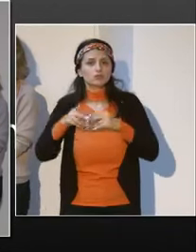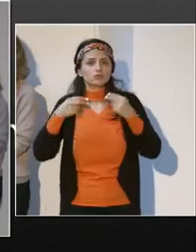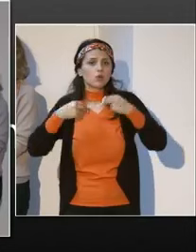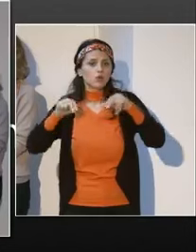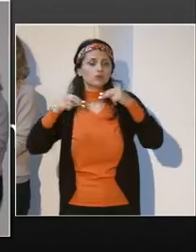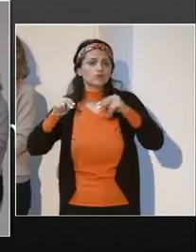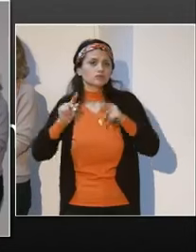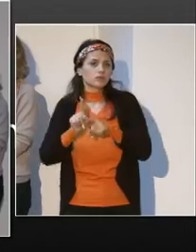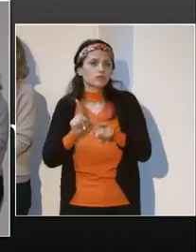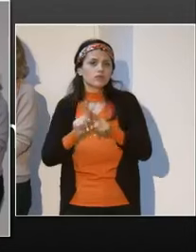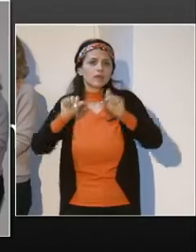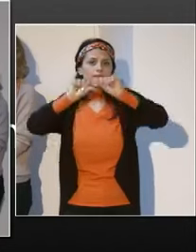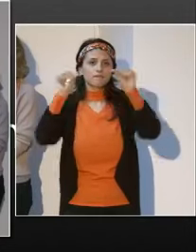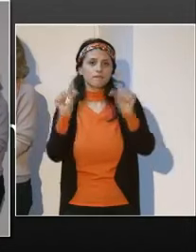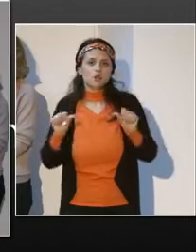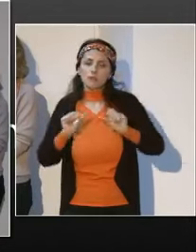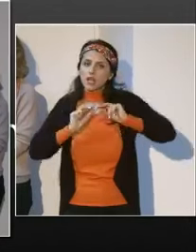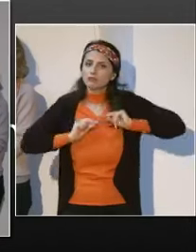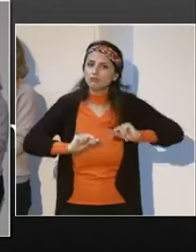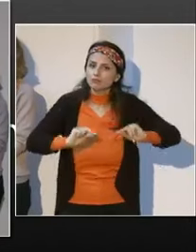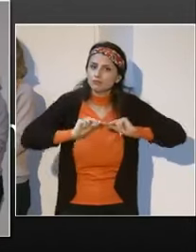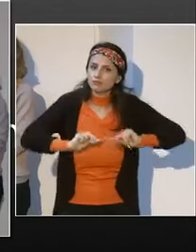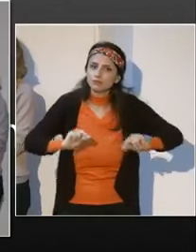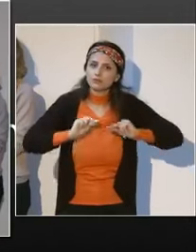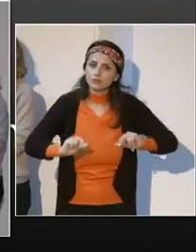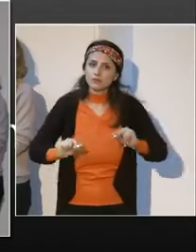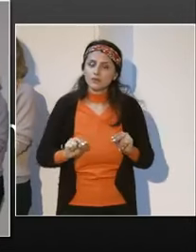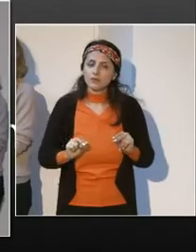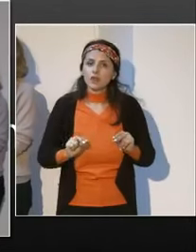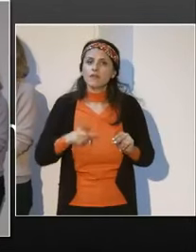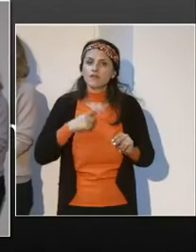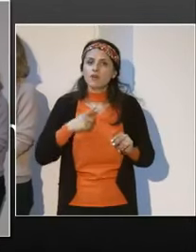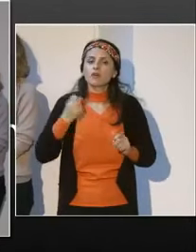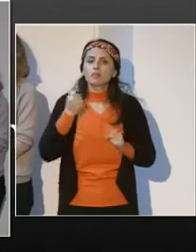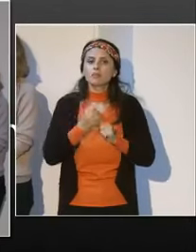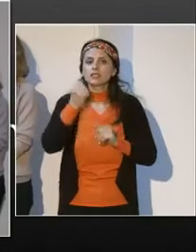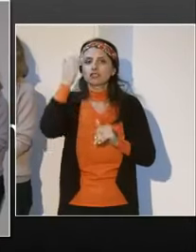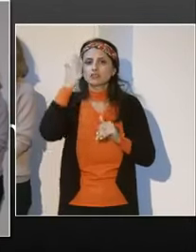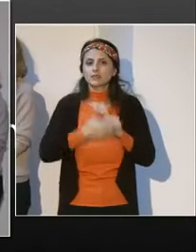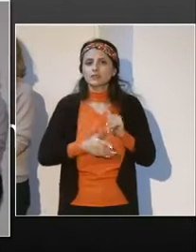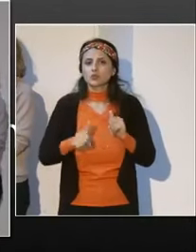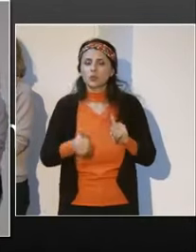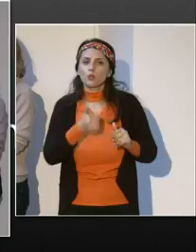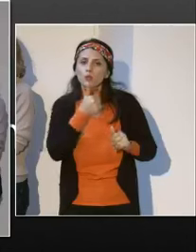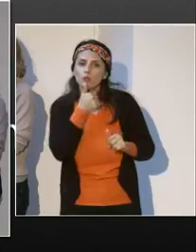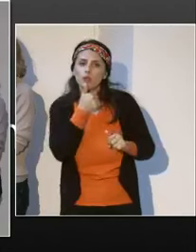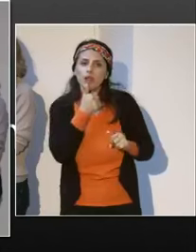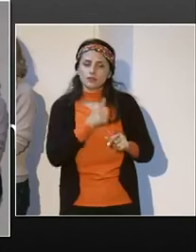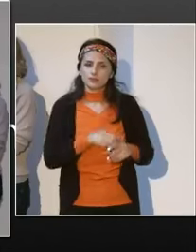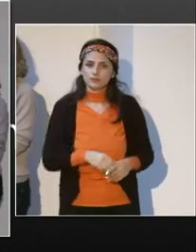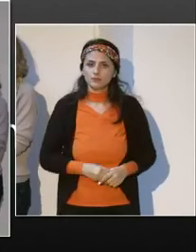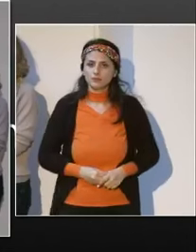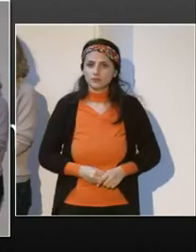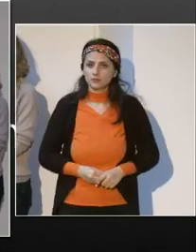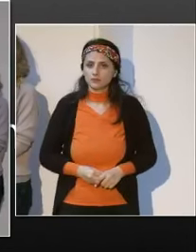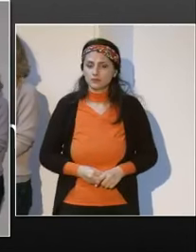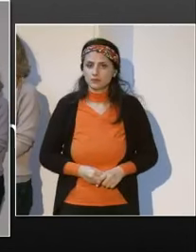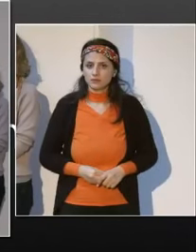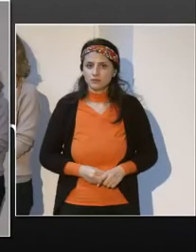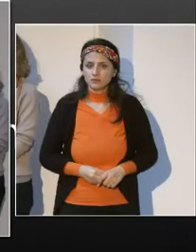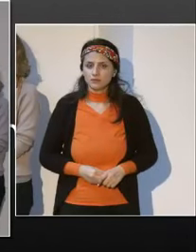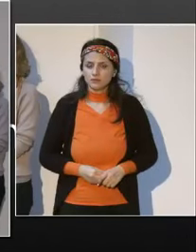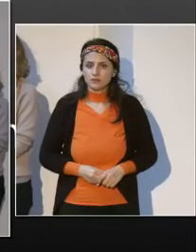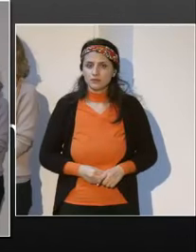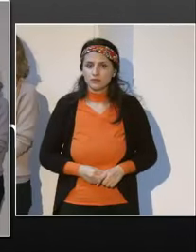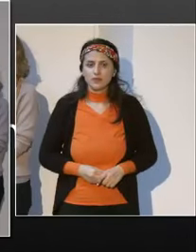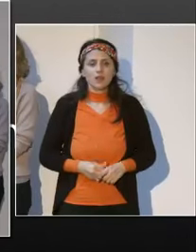11:00 PSI Ania regionale care se deruleaza până la sfârșitul acestui an un